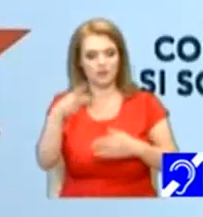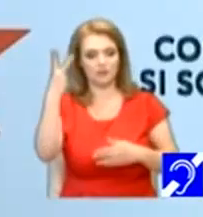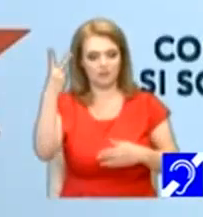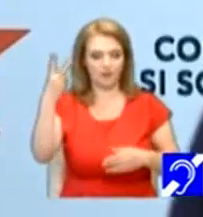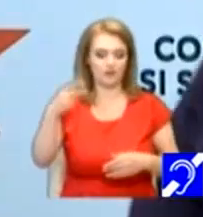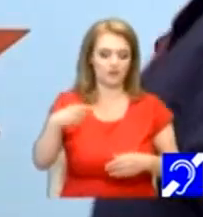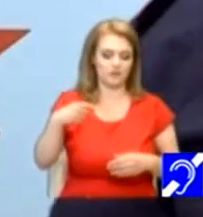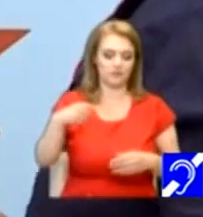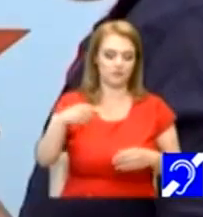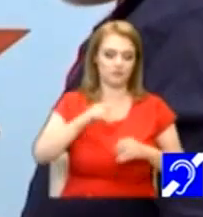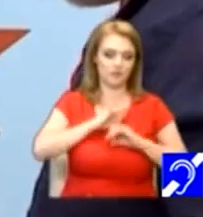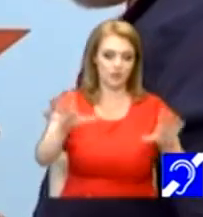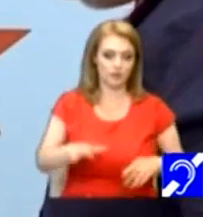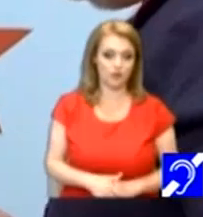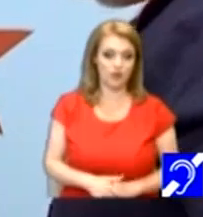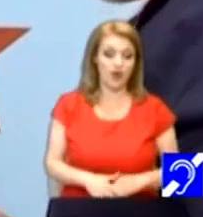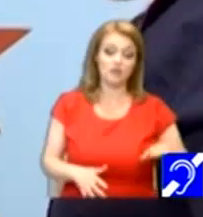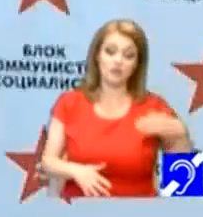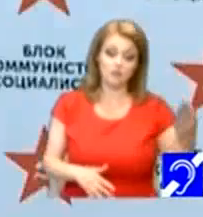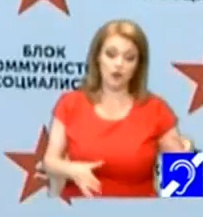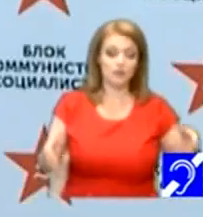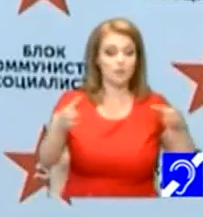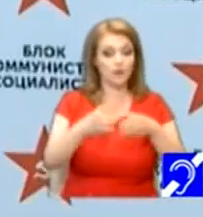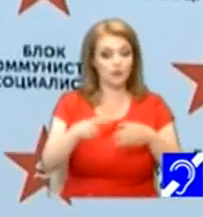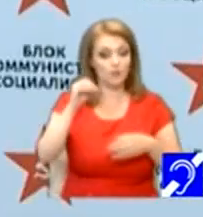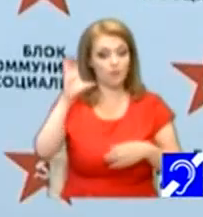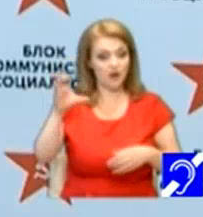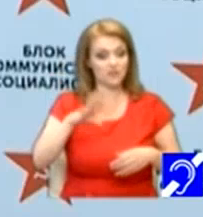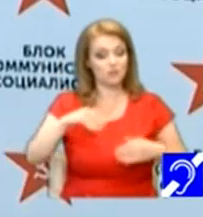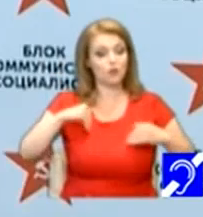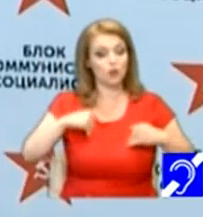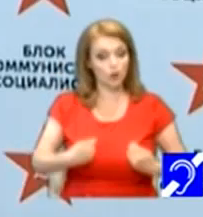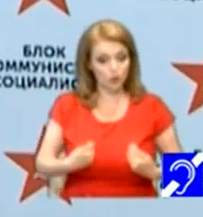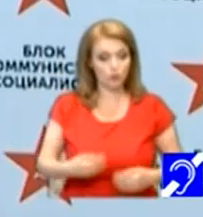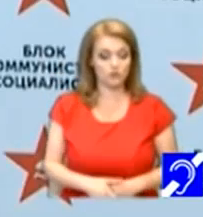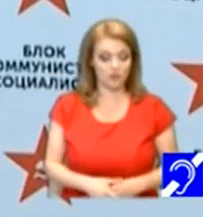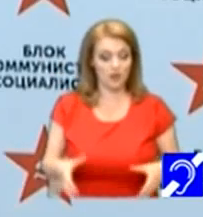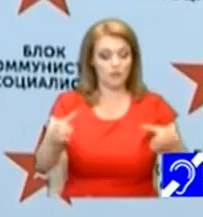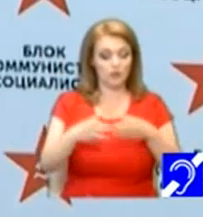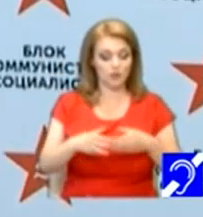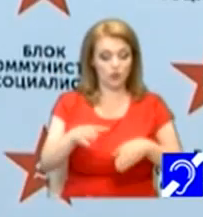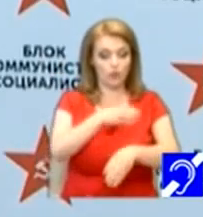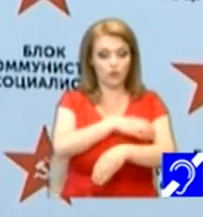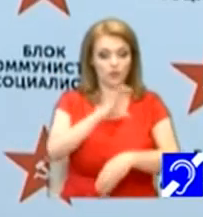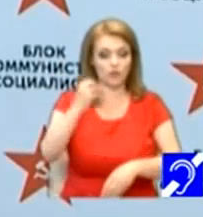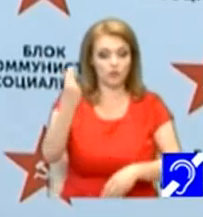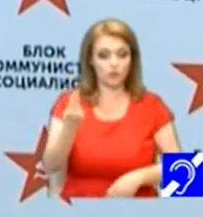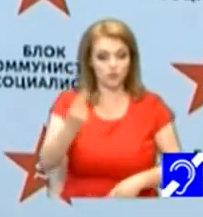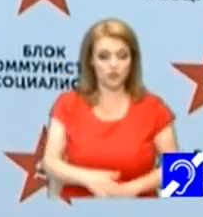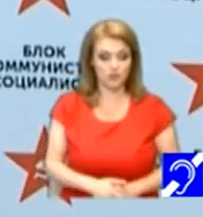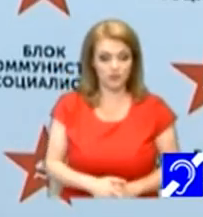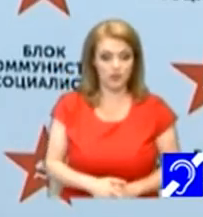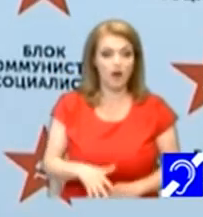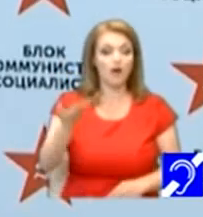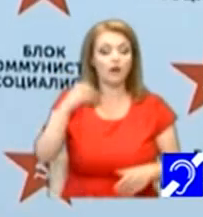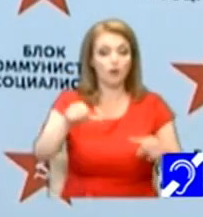De cealaltă parte, o cu totul altă atmosferă a fost în rândul contracandidaților de la blocul electoral al comuniștilor și socialiștilor. După